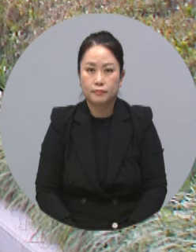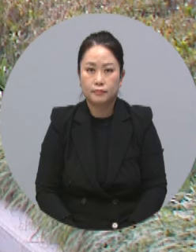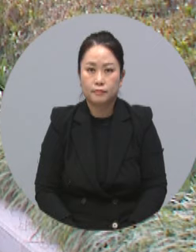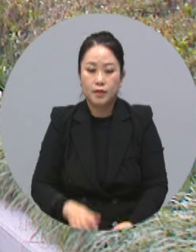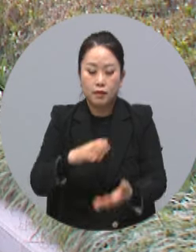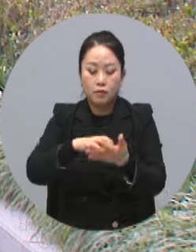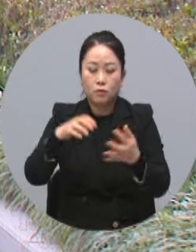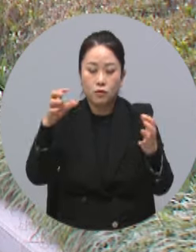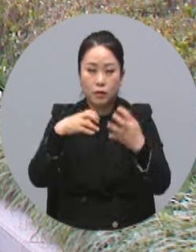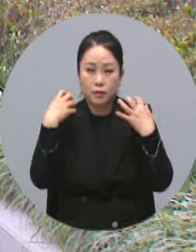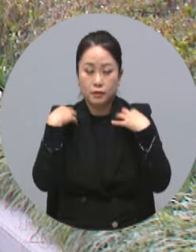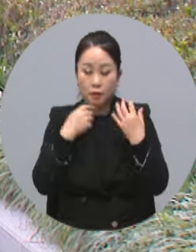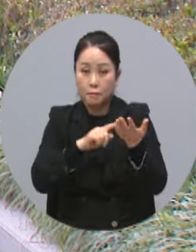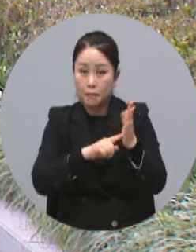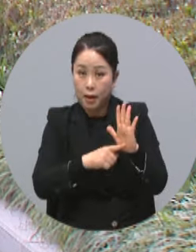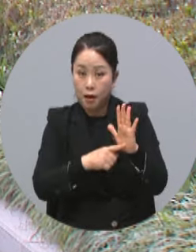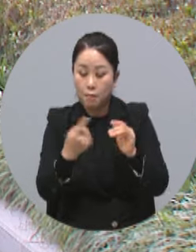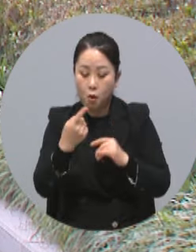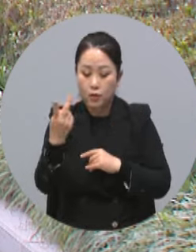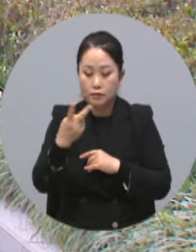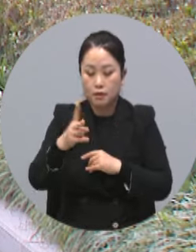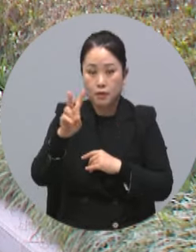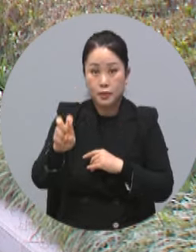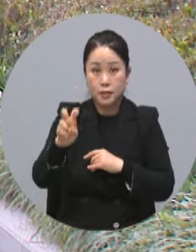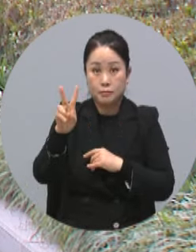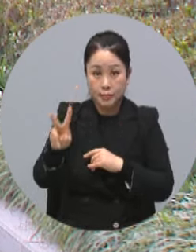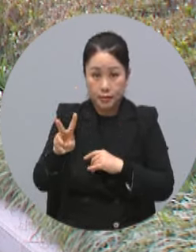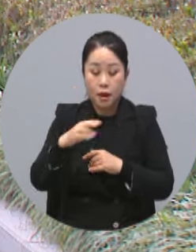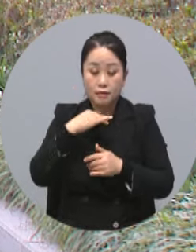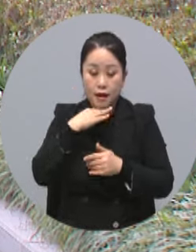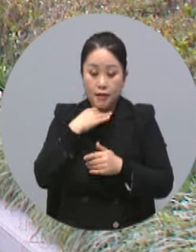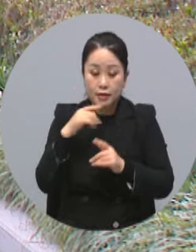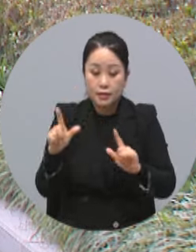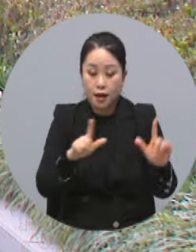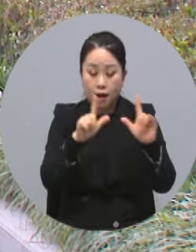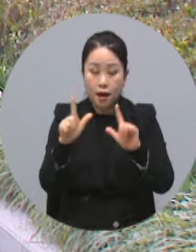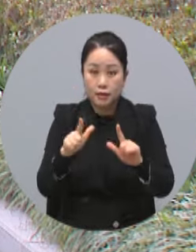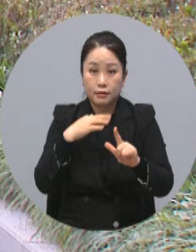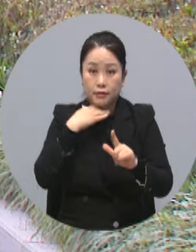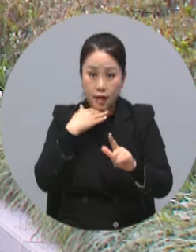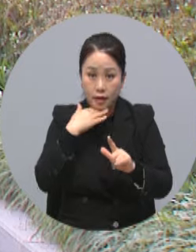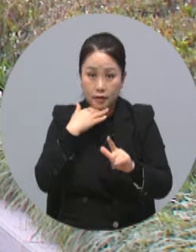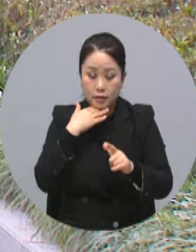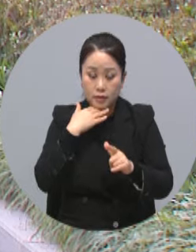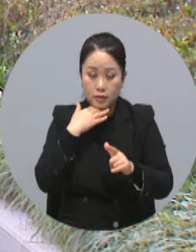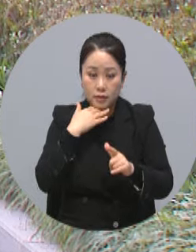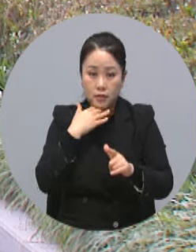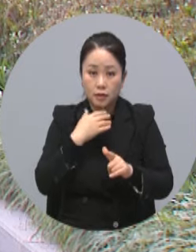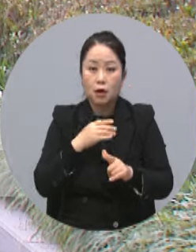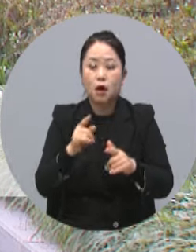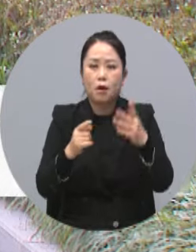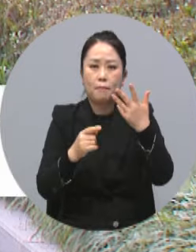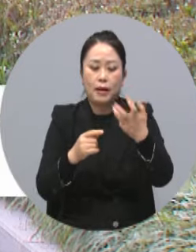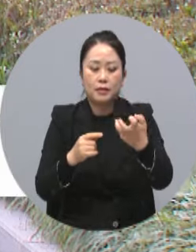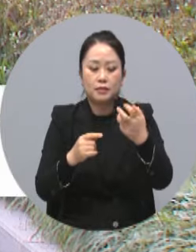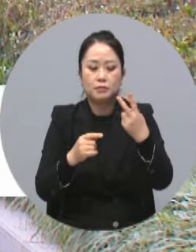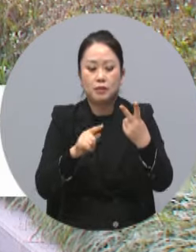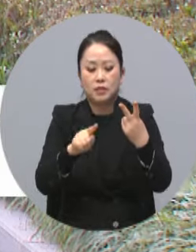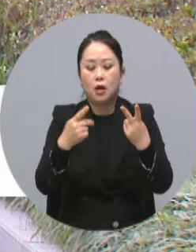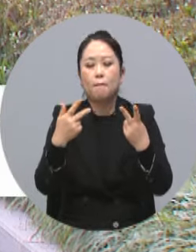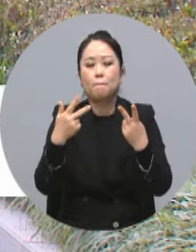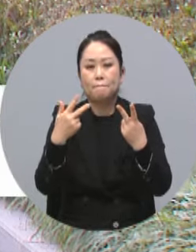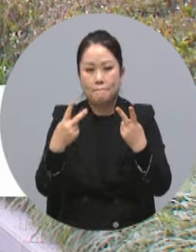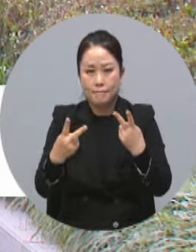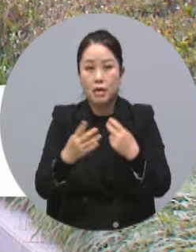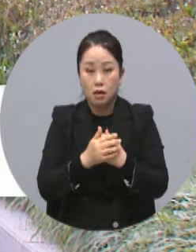통계청이 발표한 2022년 기대수명은 82.7세 있니다 하지만 일자리 정년은 60세로 너무